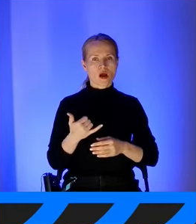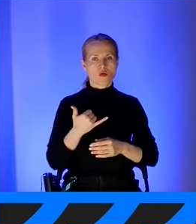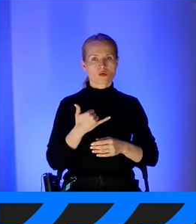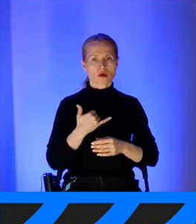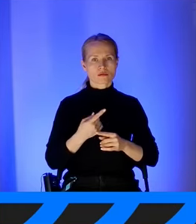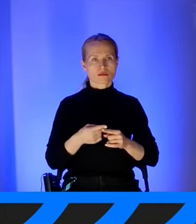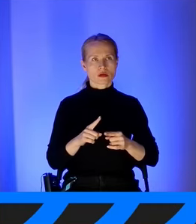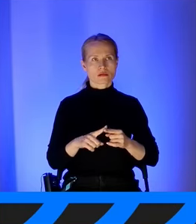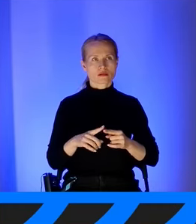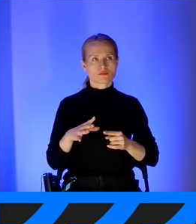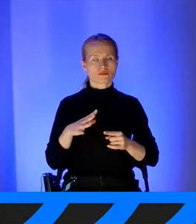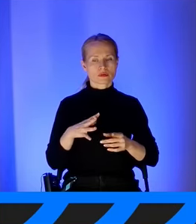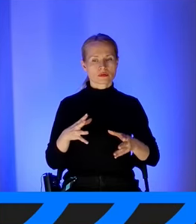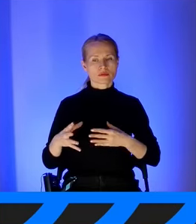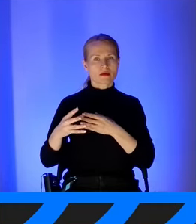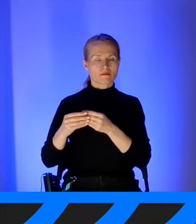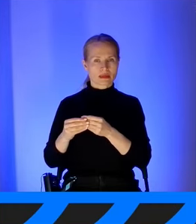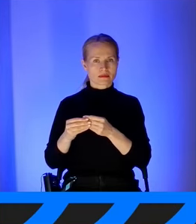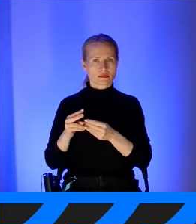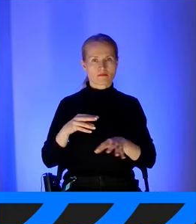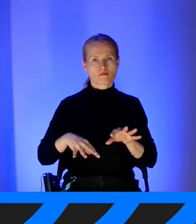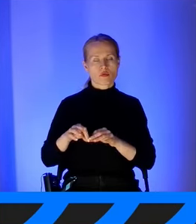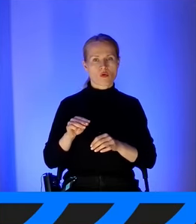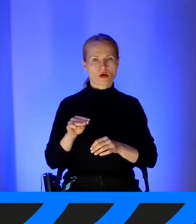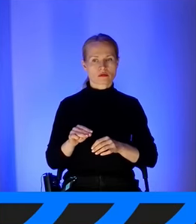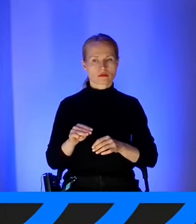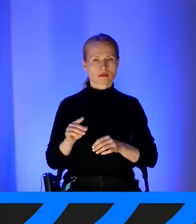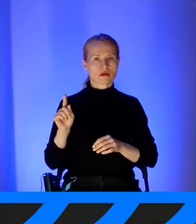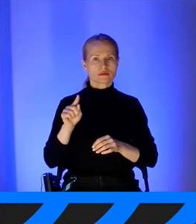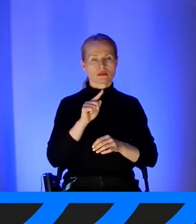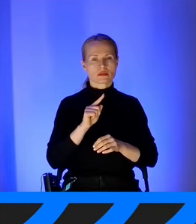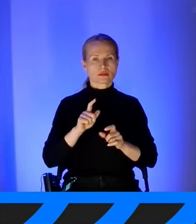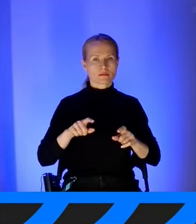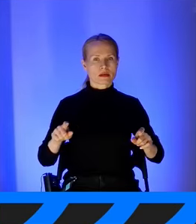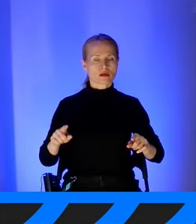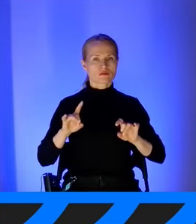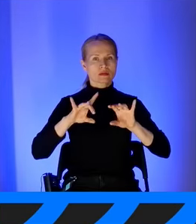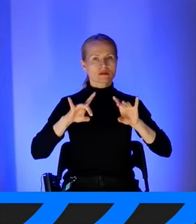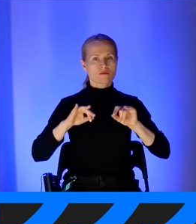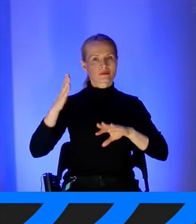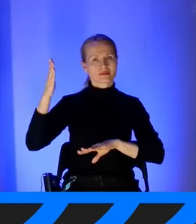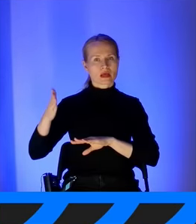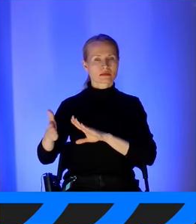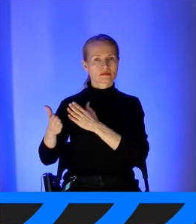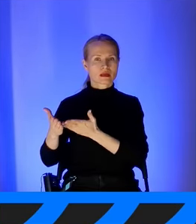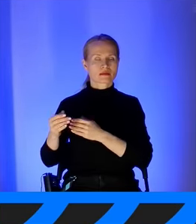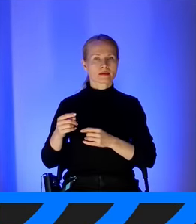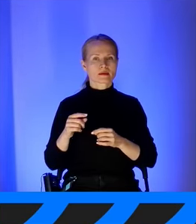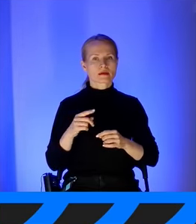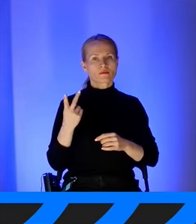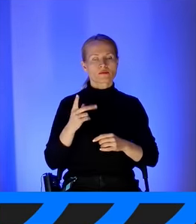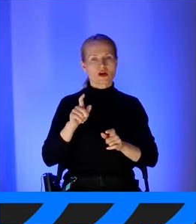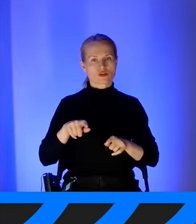написании совместный ТМО проект здесь есть ребята которые рассказывали на стенде собственно можно с ними познакомиться Это два